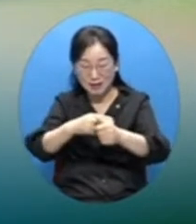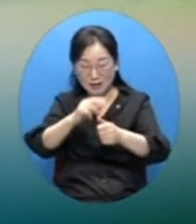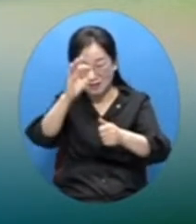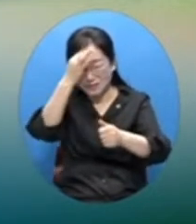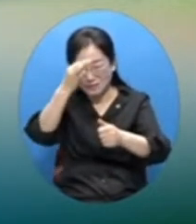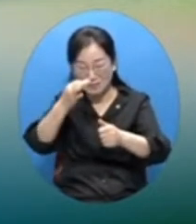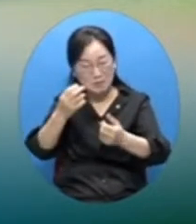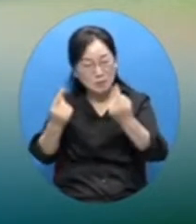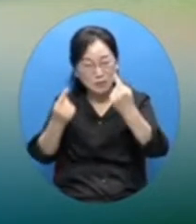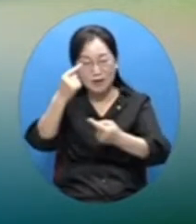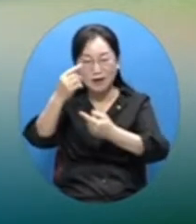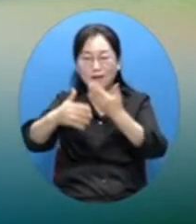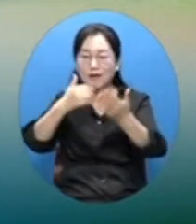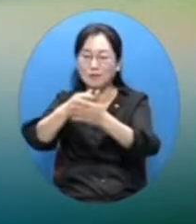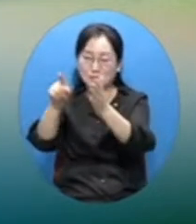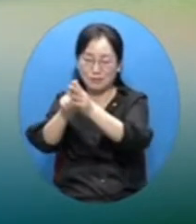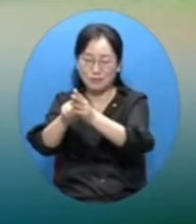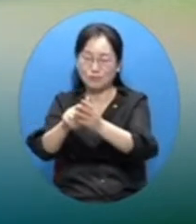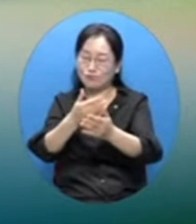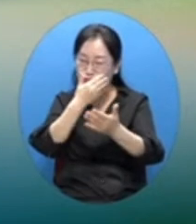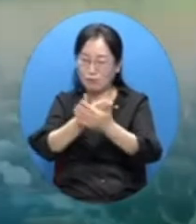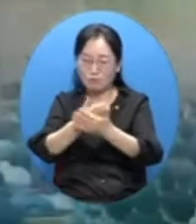중요하다는 것을 깨닫게 해주셨습니다.